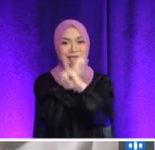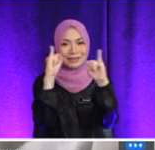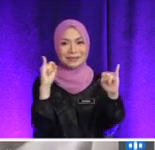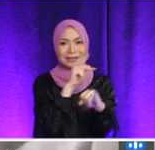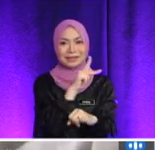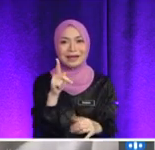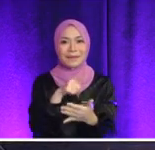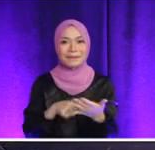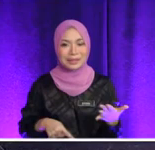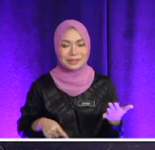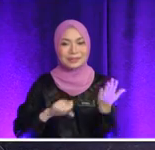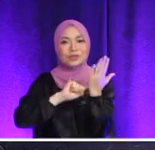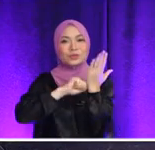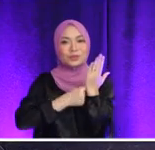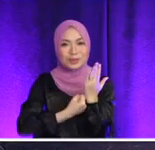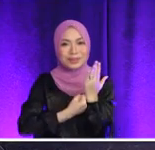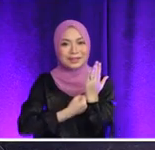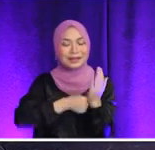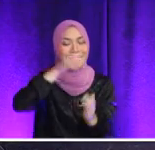dengan kehidupan